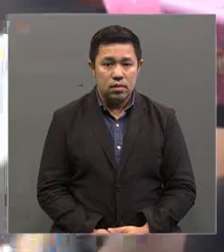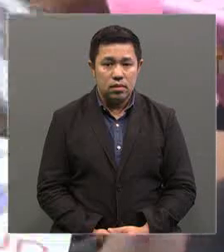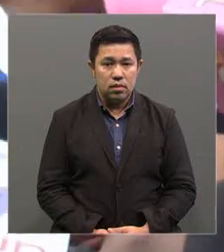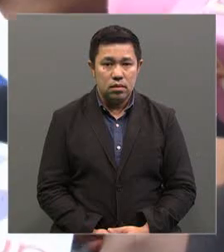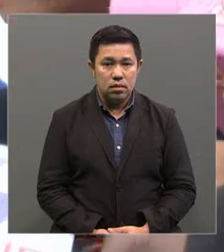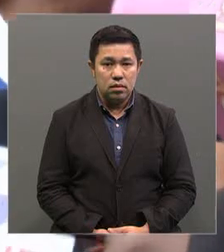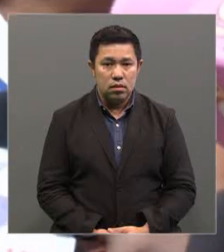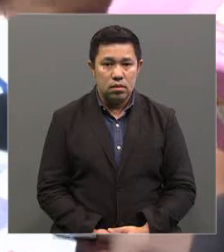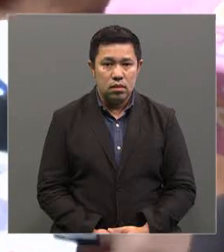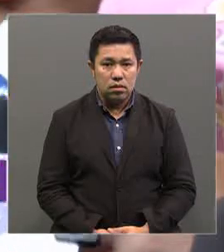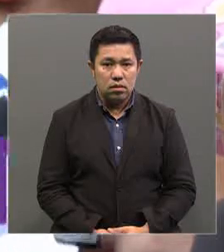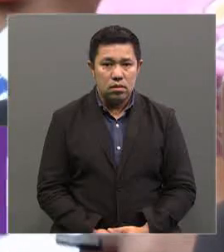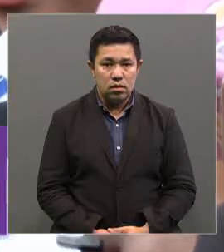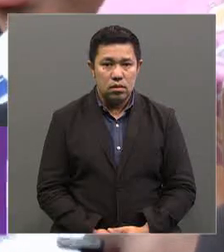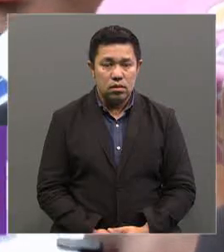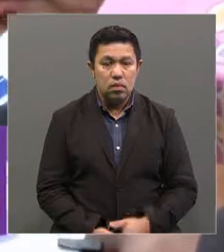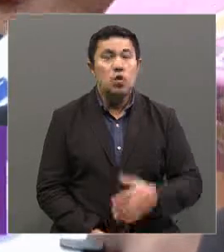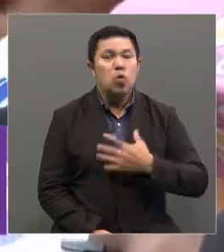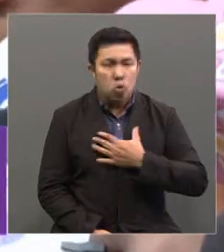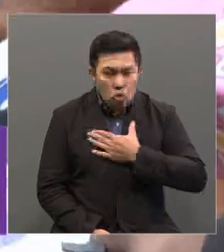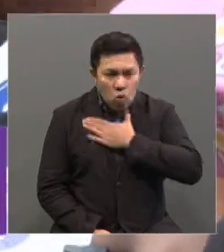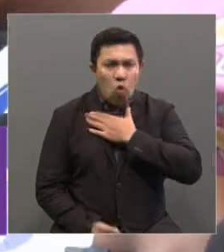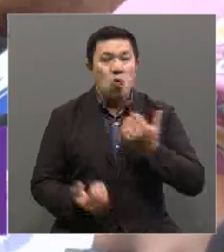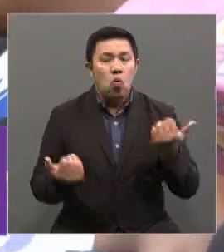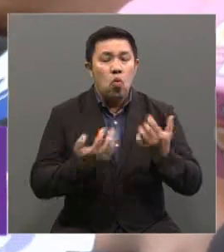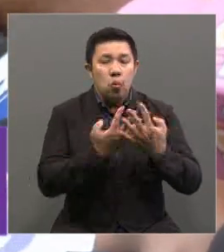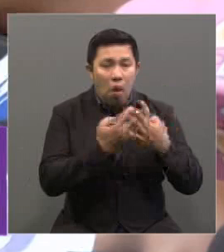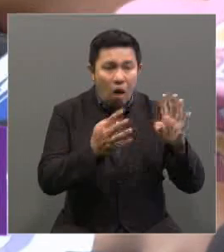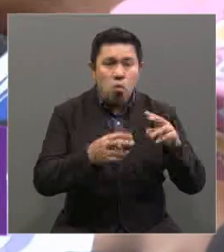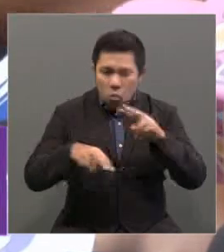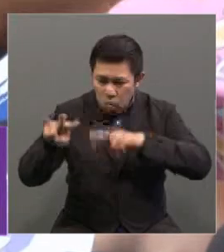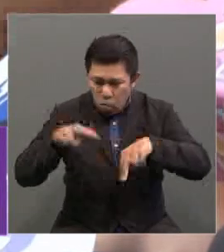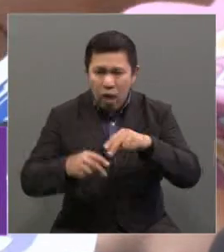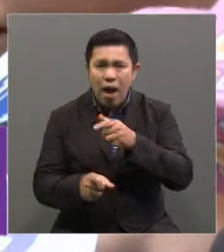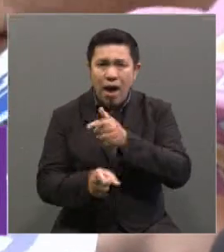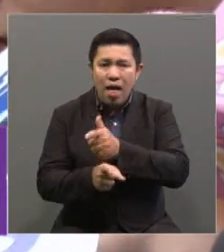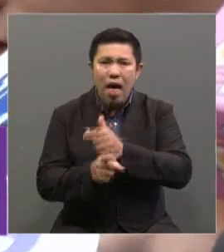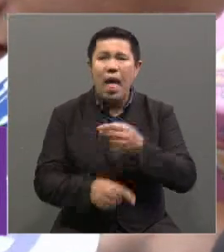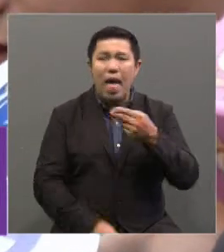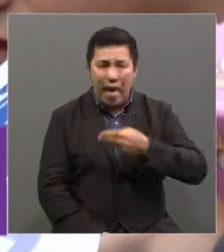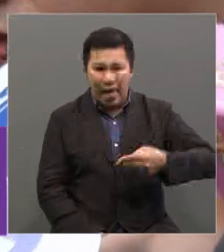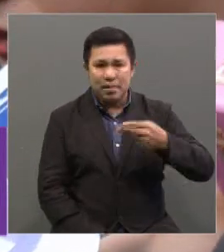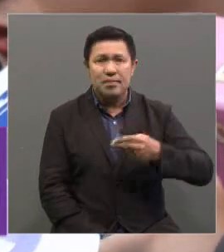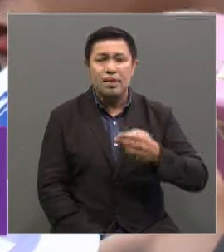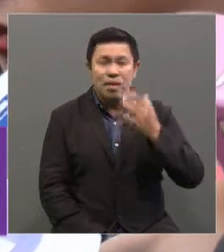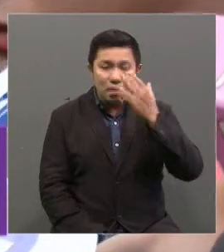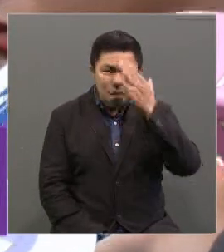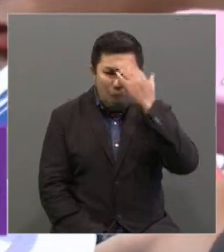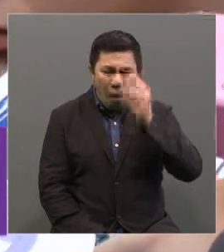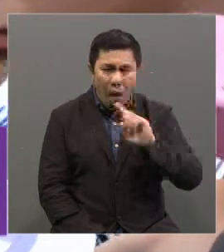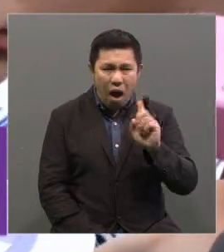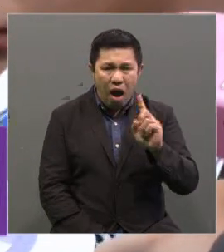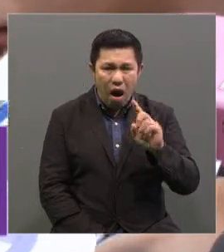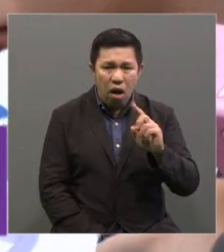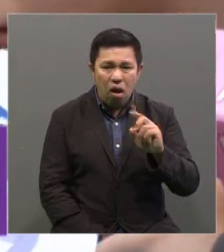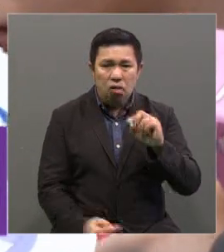ภูมิใจที่สุดที่ได้ลูกได้ออกมาได้มาดูหลานนะฮะจริงๆแล้วด้าน